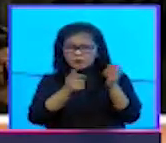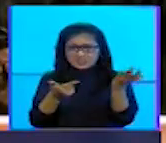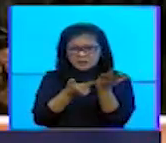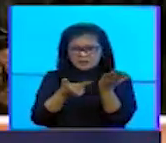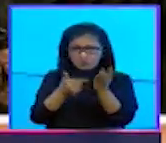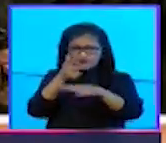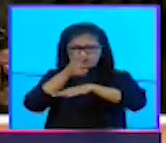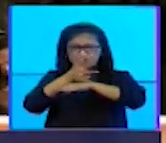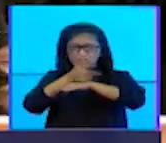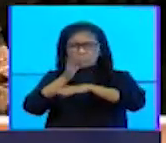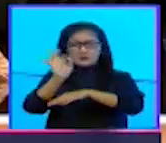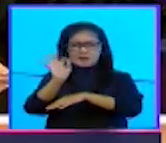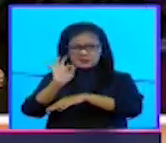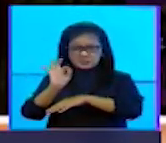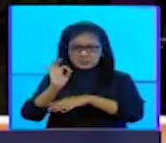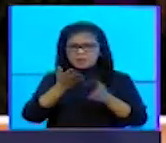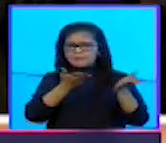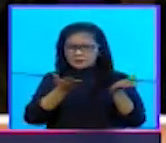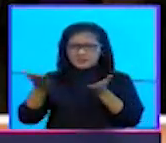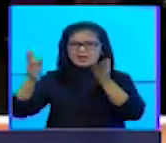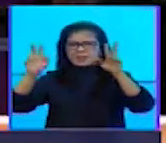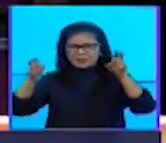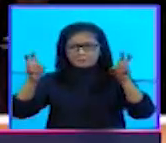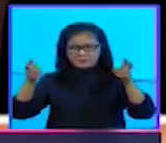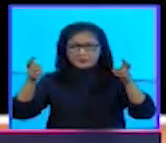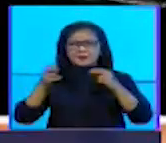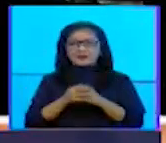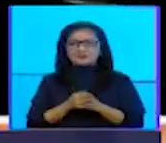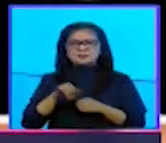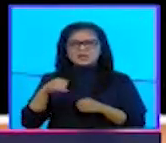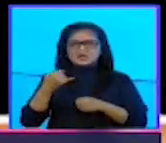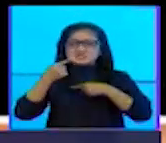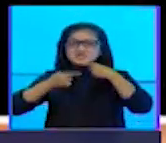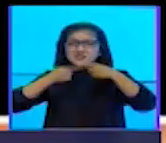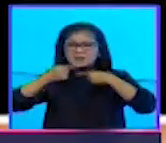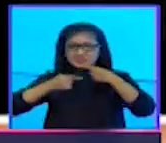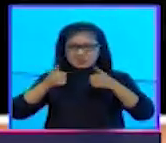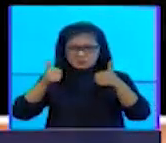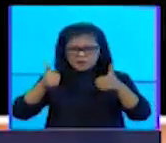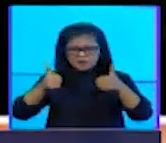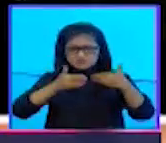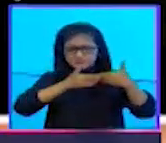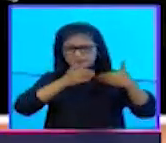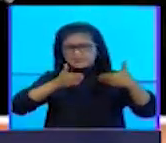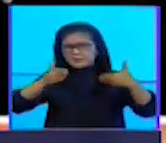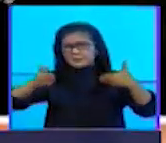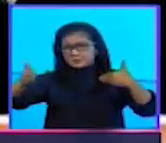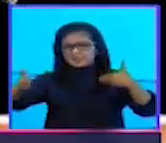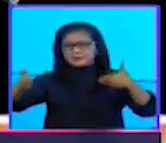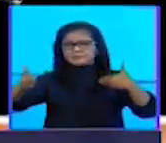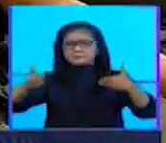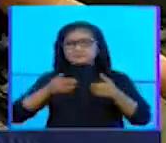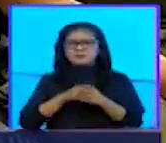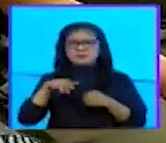aspek dunia content creating sama gaming juga. Jadi kita kemas itu jadi satu serial, which is Sumber Rezeki. Jadi ini adalah super